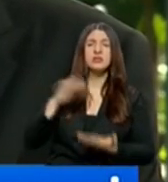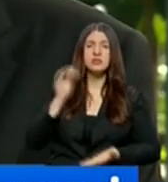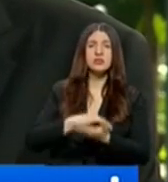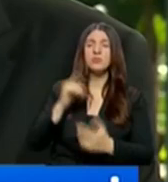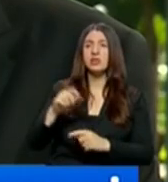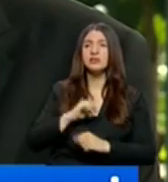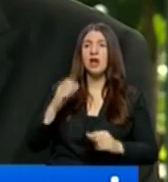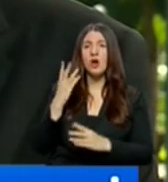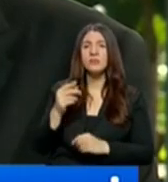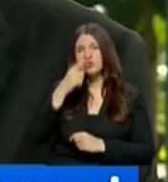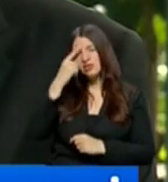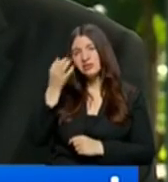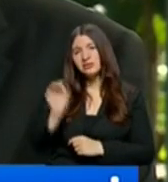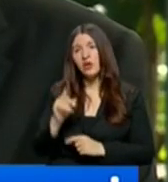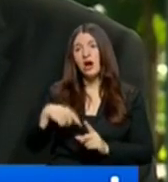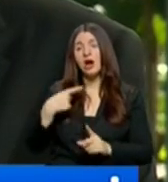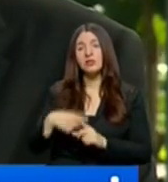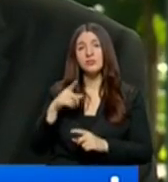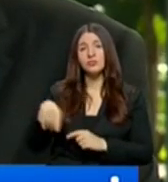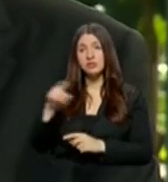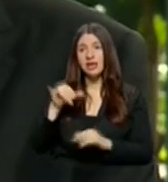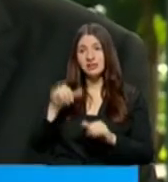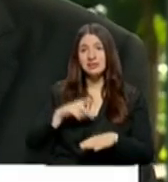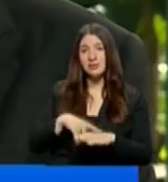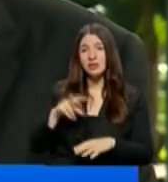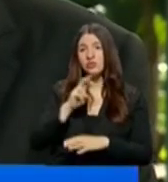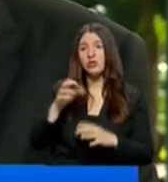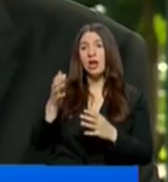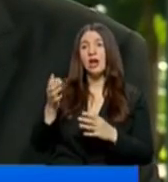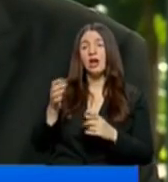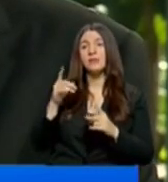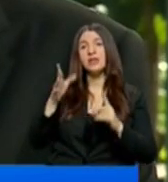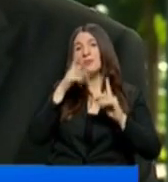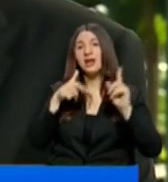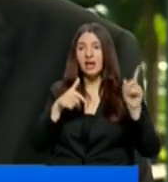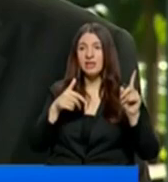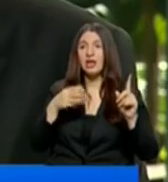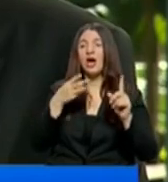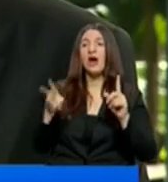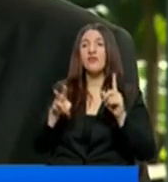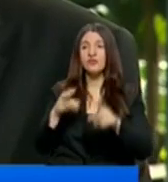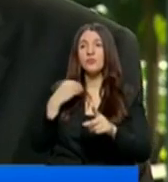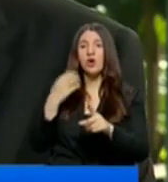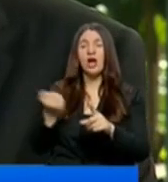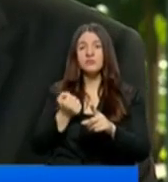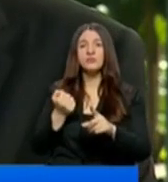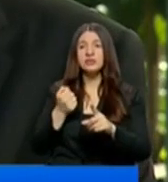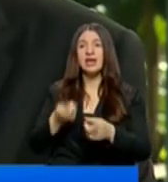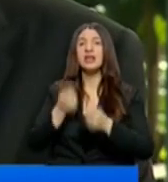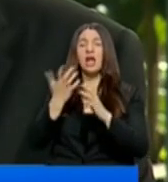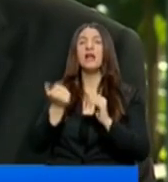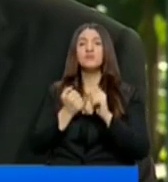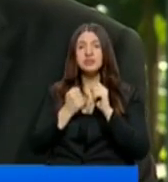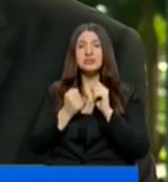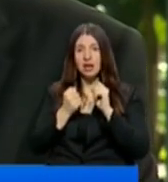zarar etme şansı sıfır. Artı bunlar aynı zamanda dolar almışsa Amerika'daki, avro borç almışsa, kredi